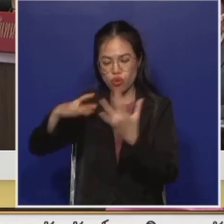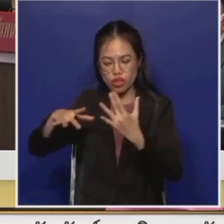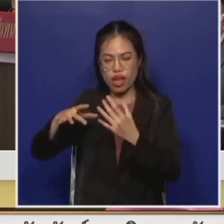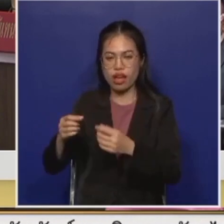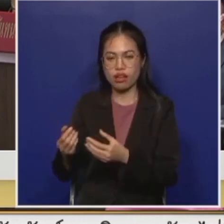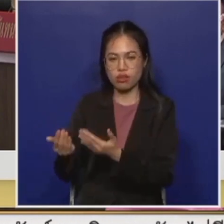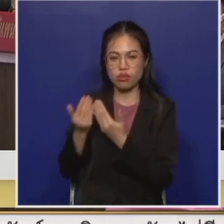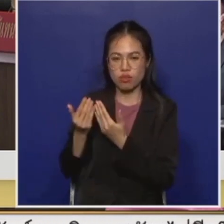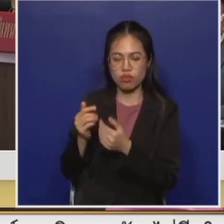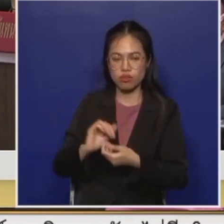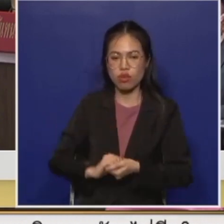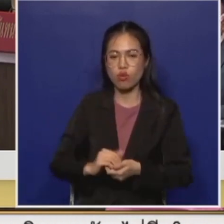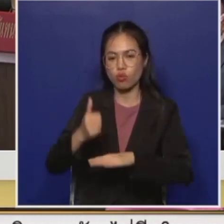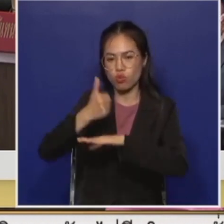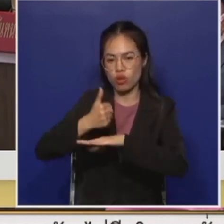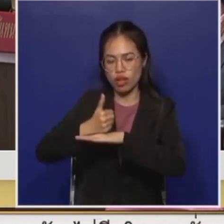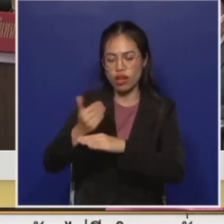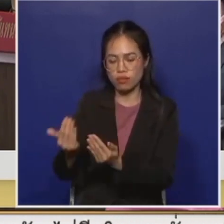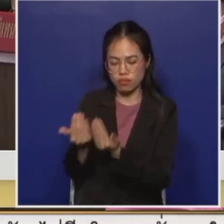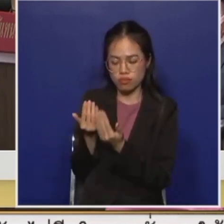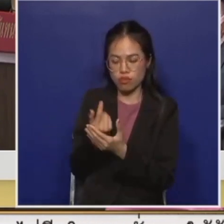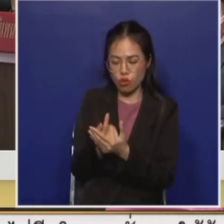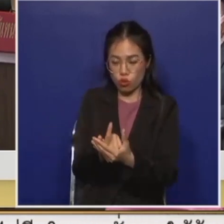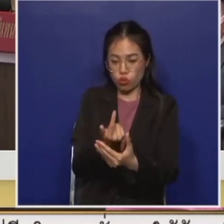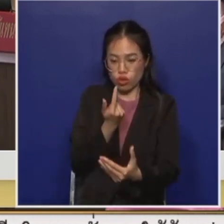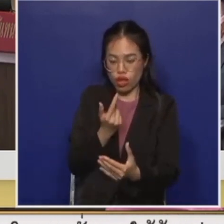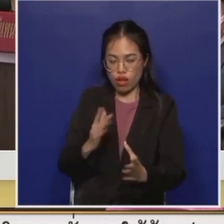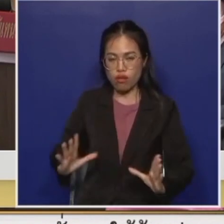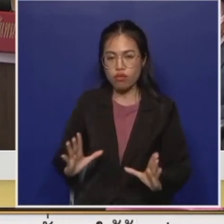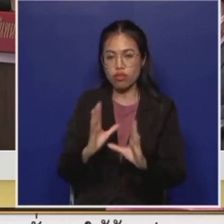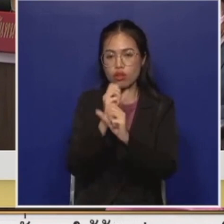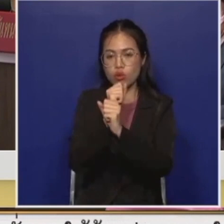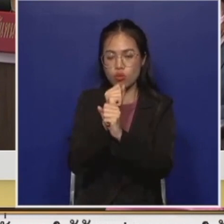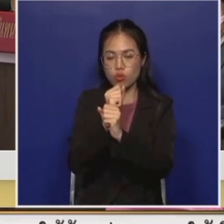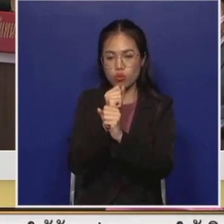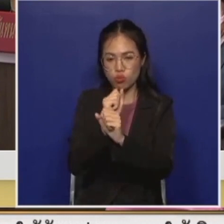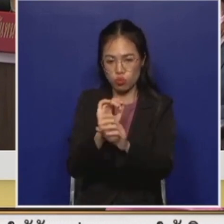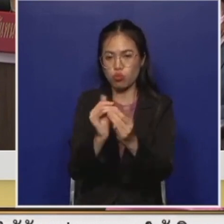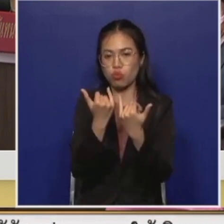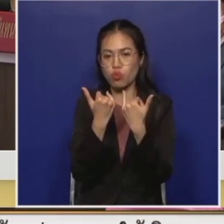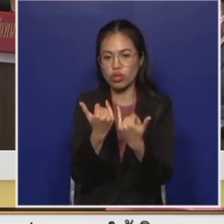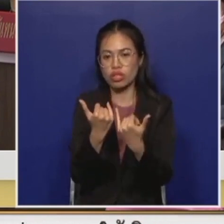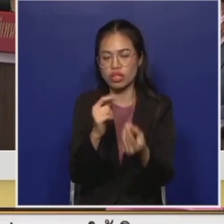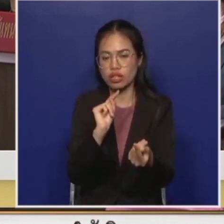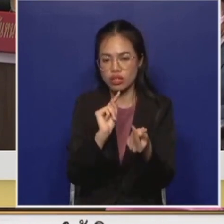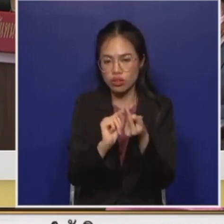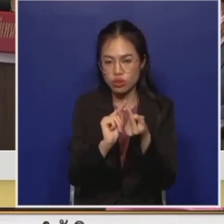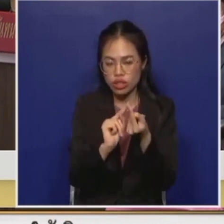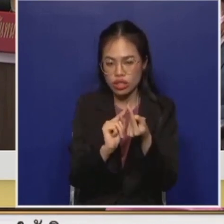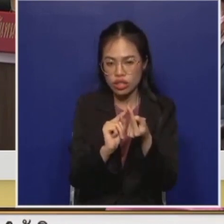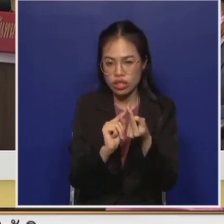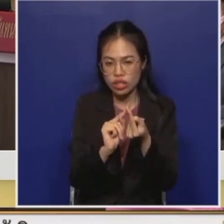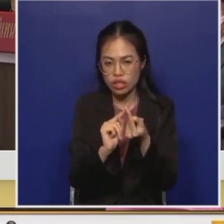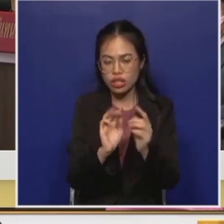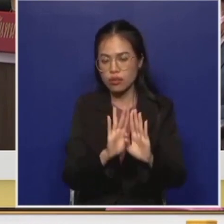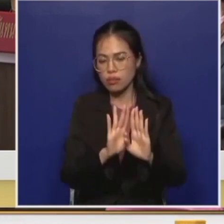หวหนาพักเพื่อไทยให้เป็นผู้สรุปอภิปรายในยะติขอเป